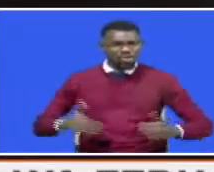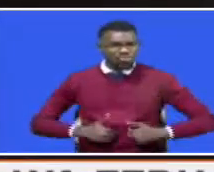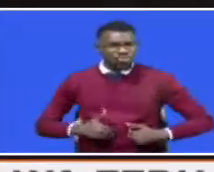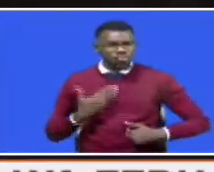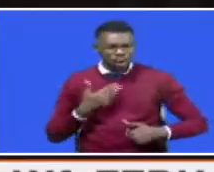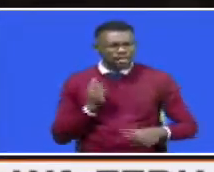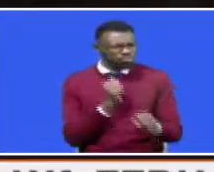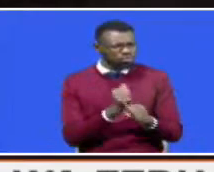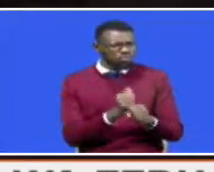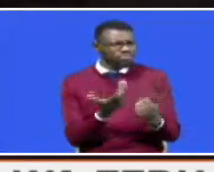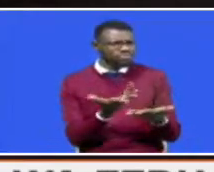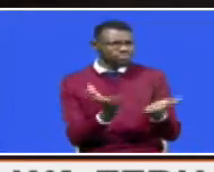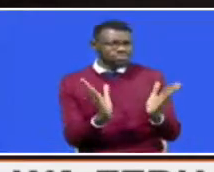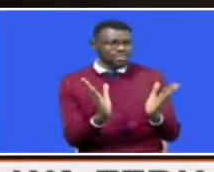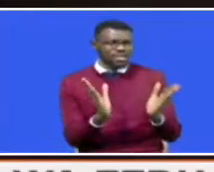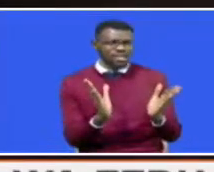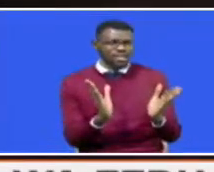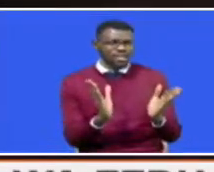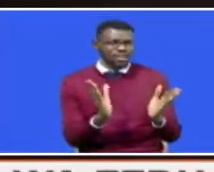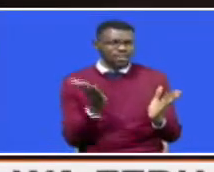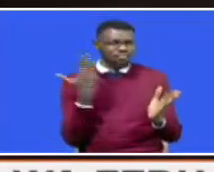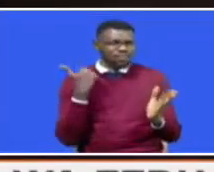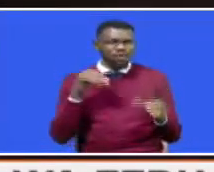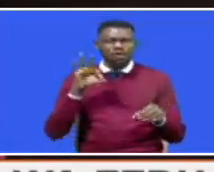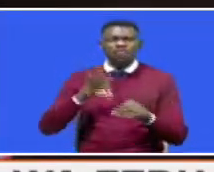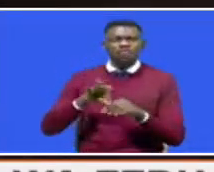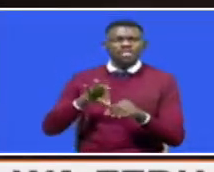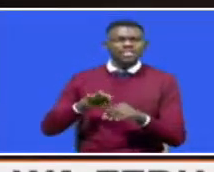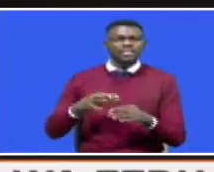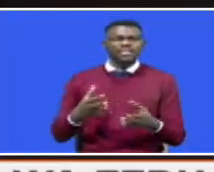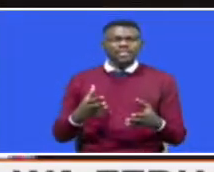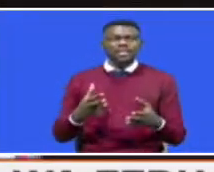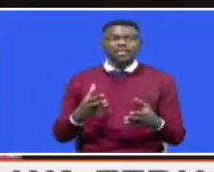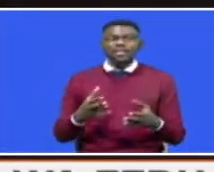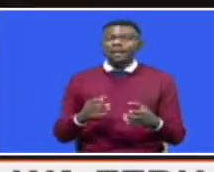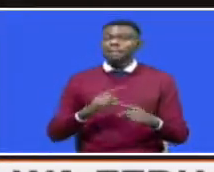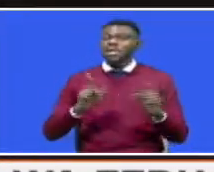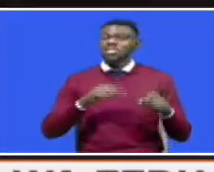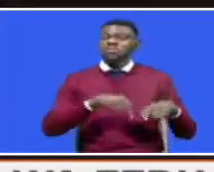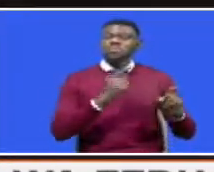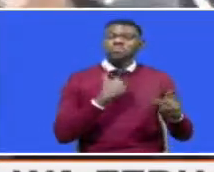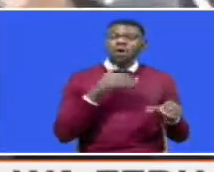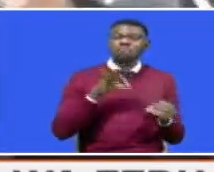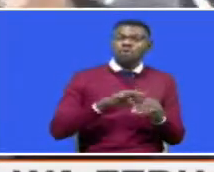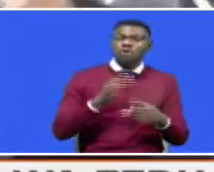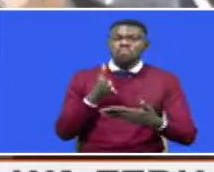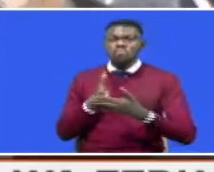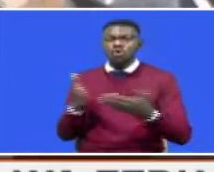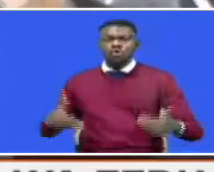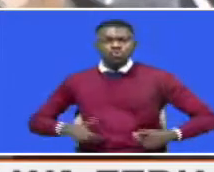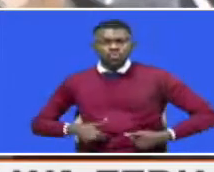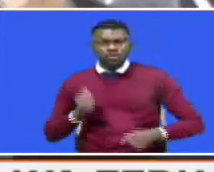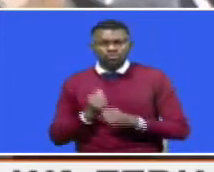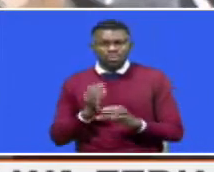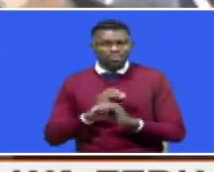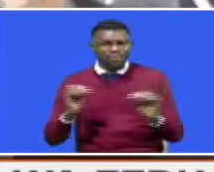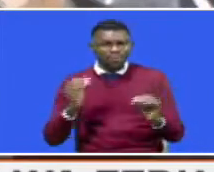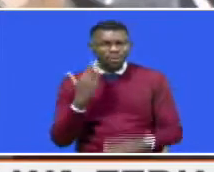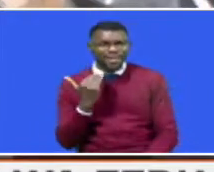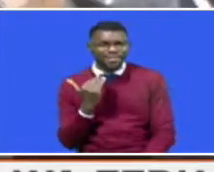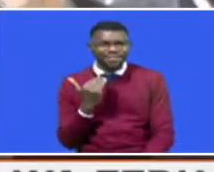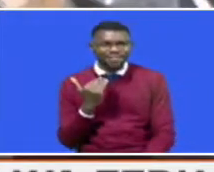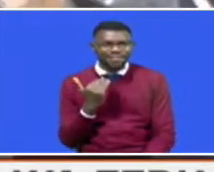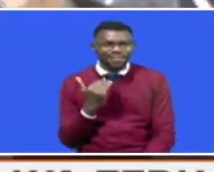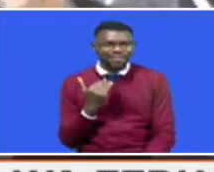their voters. I am waiting for them to go and vote against the employment of these young people. Ile na washauri tu wabunge